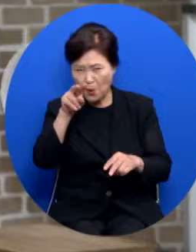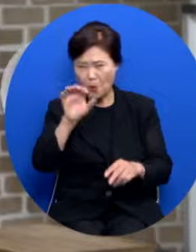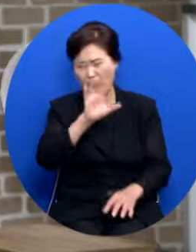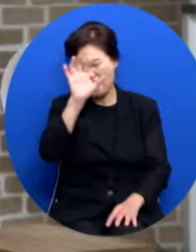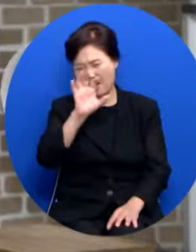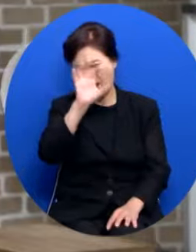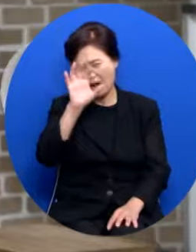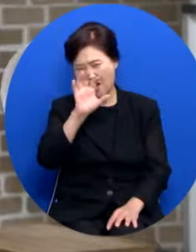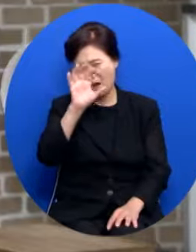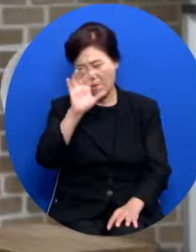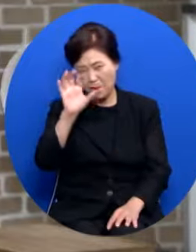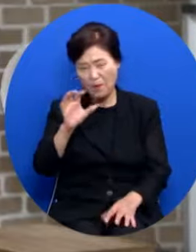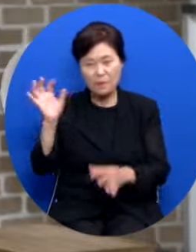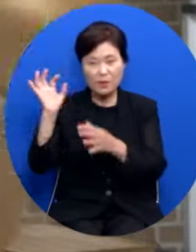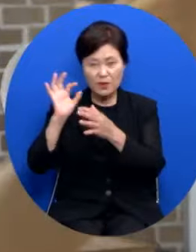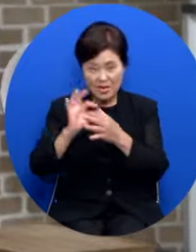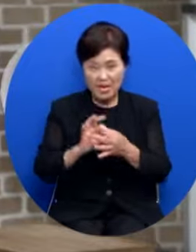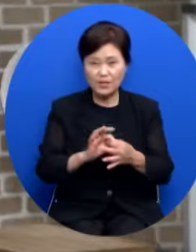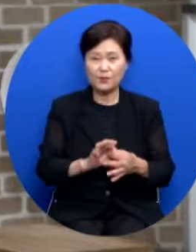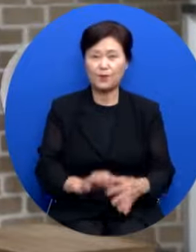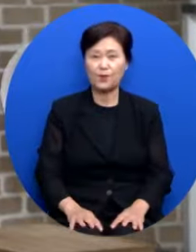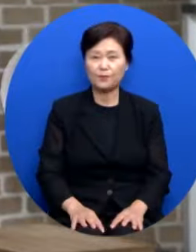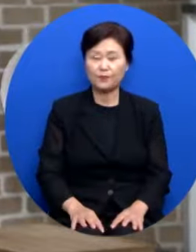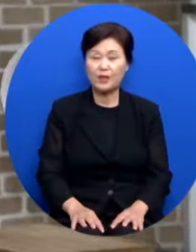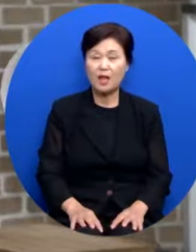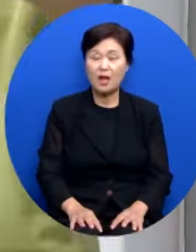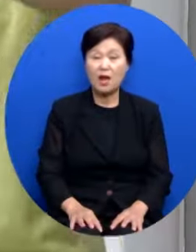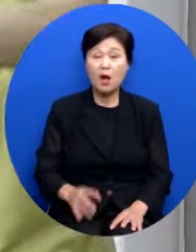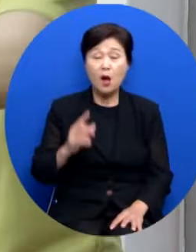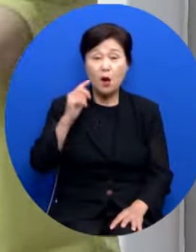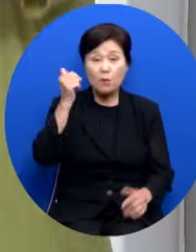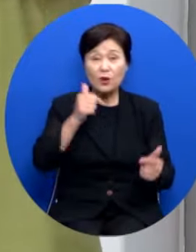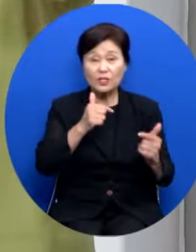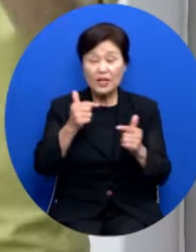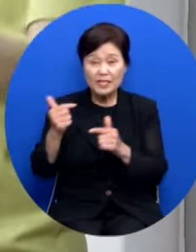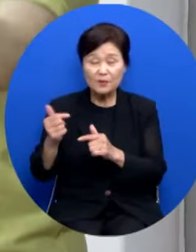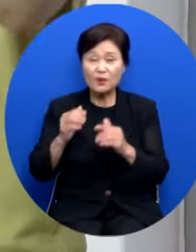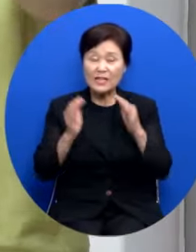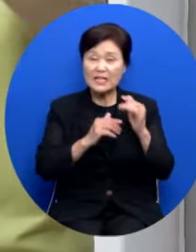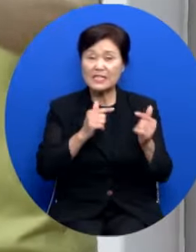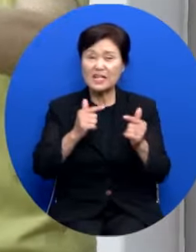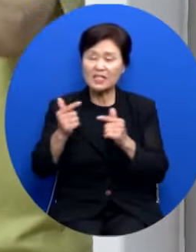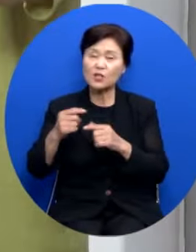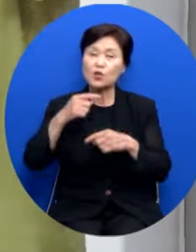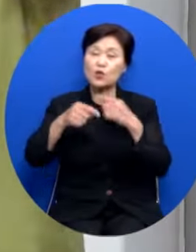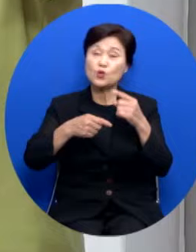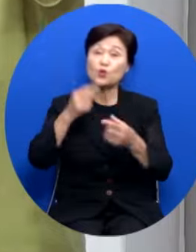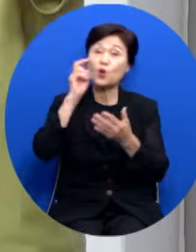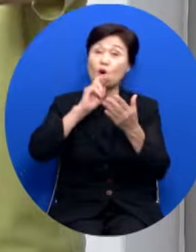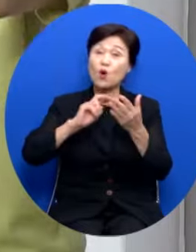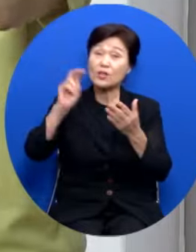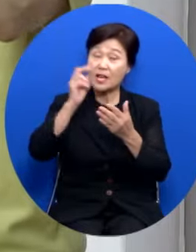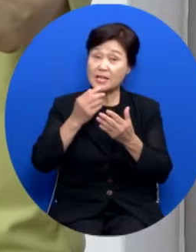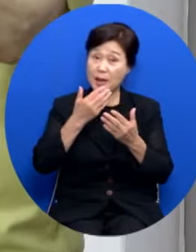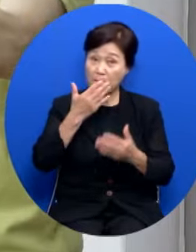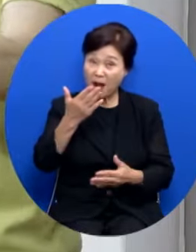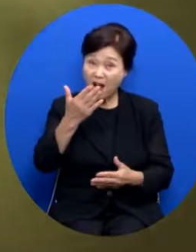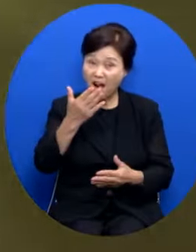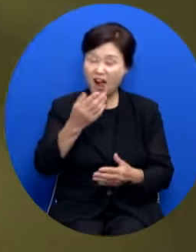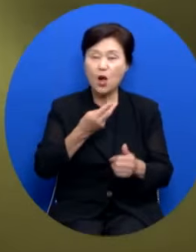연습해야 합니다. 강정란 목사와 교인들은 수어 찬양제를 개최한다는 것이 매우 큰 도전이었지만